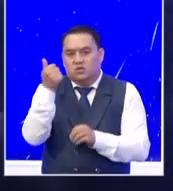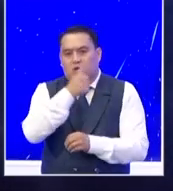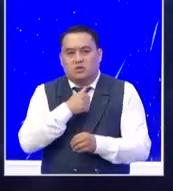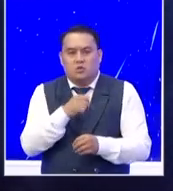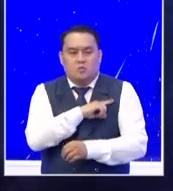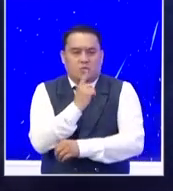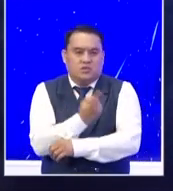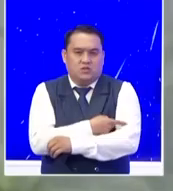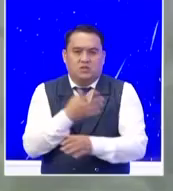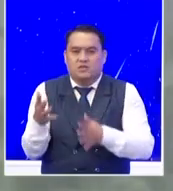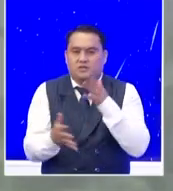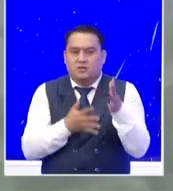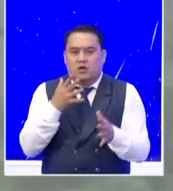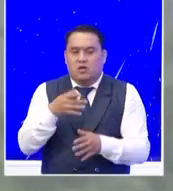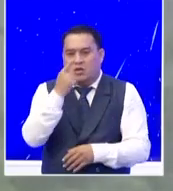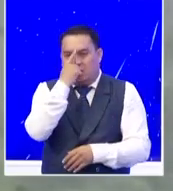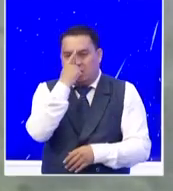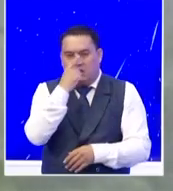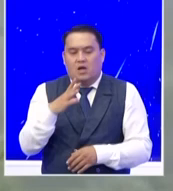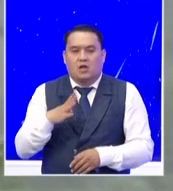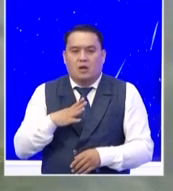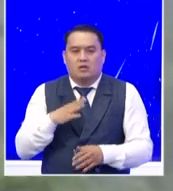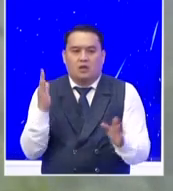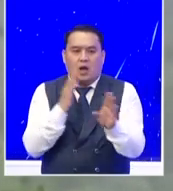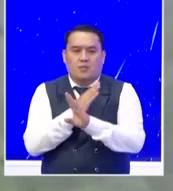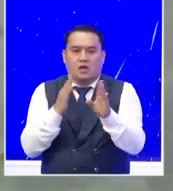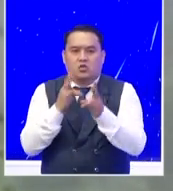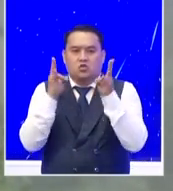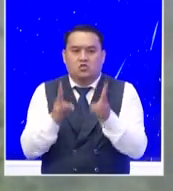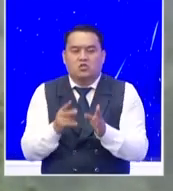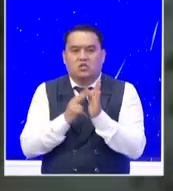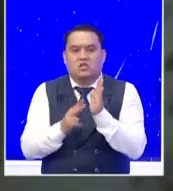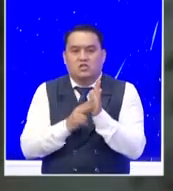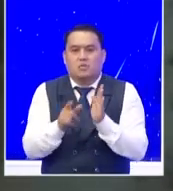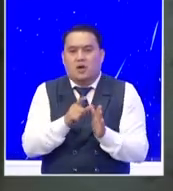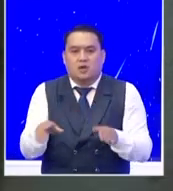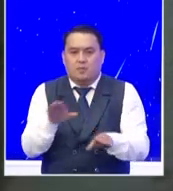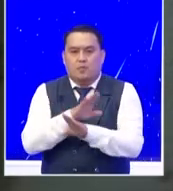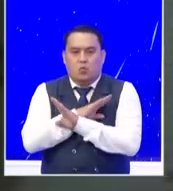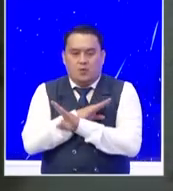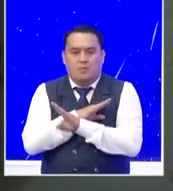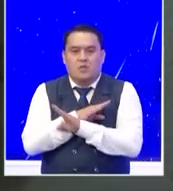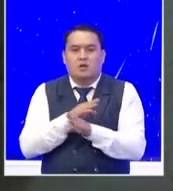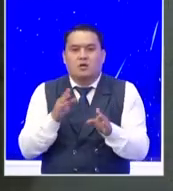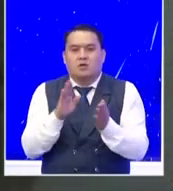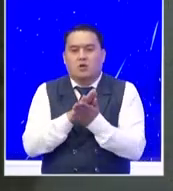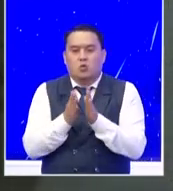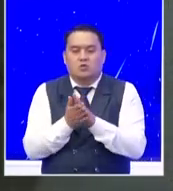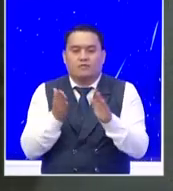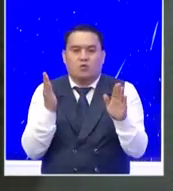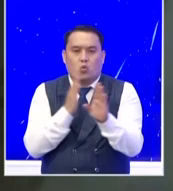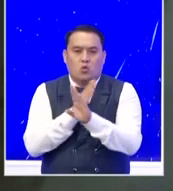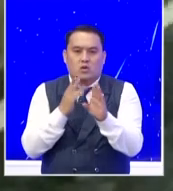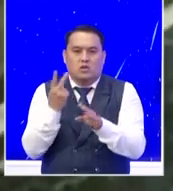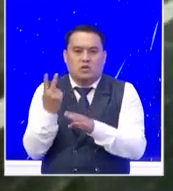ең сұрапыл дауыл саналады. Үндістан мен Бангладештегі табиғи апаттан 80-нен аста адам көз жұмған. Қолайсыз ауа райына байланысты